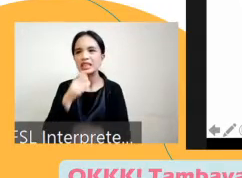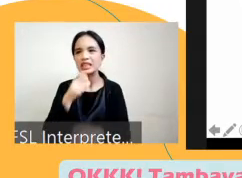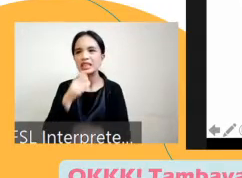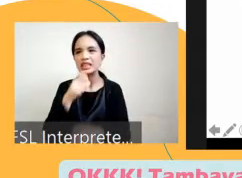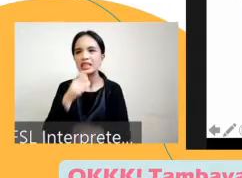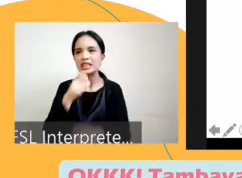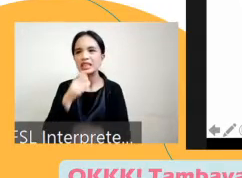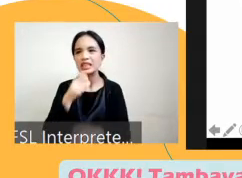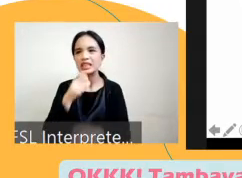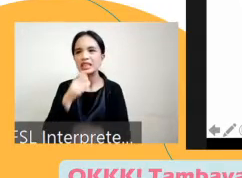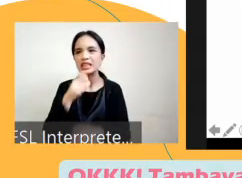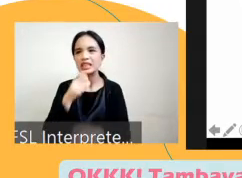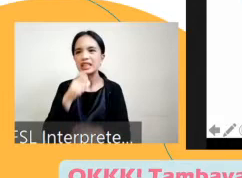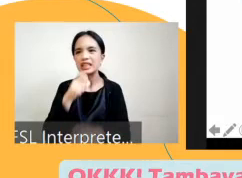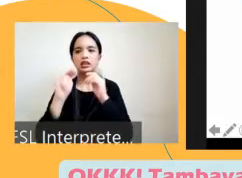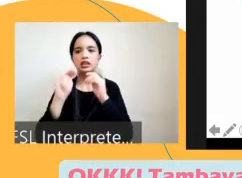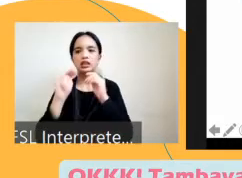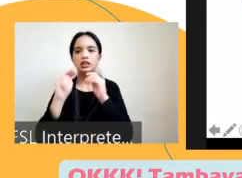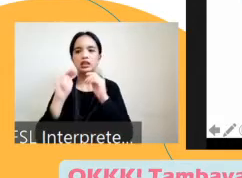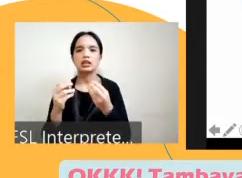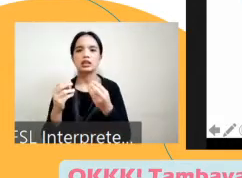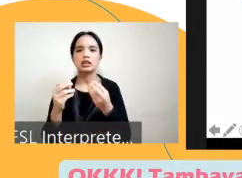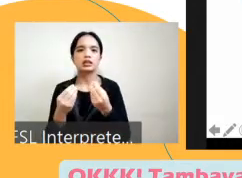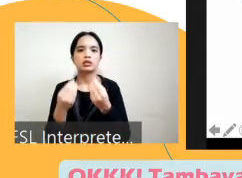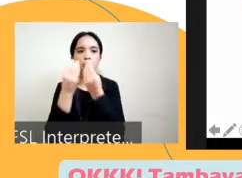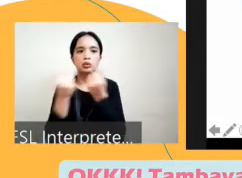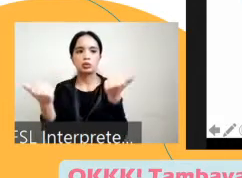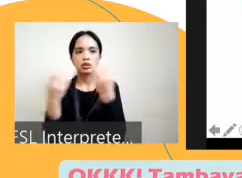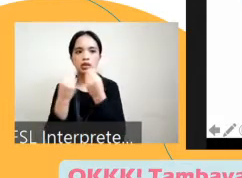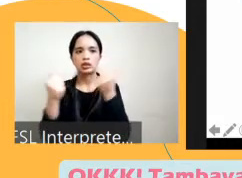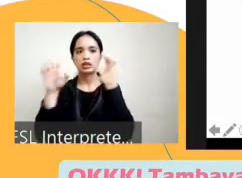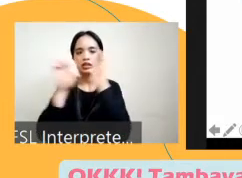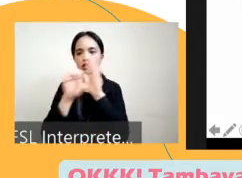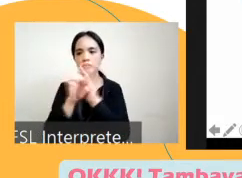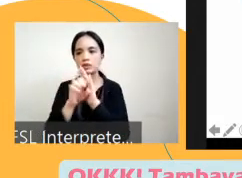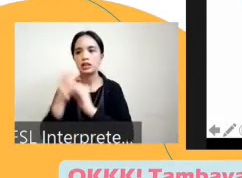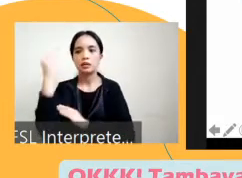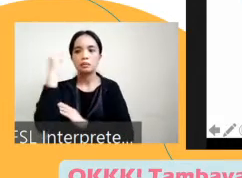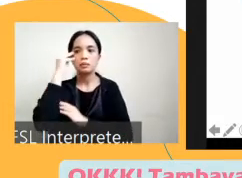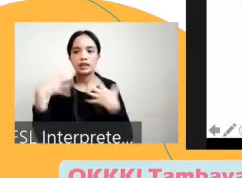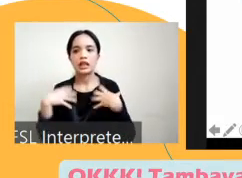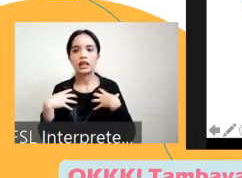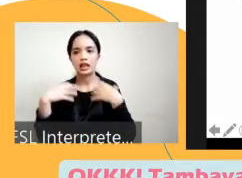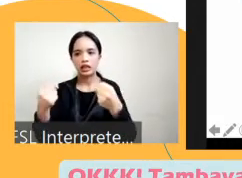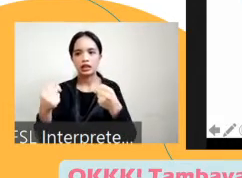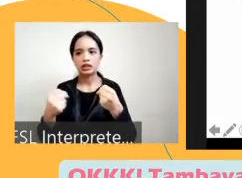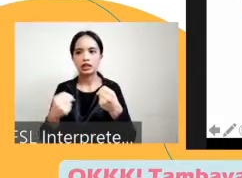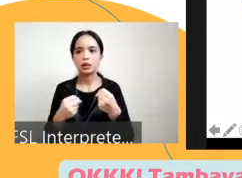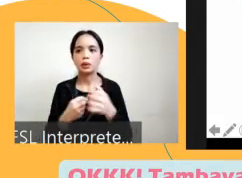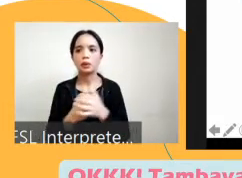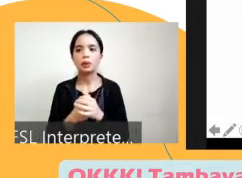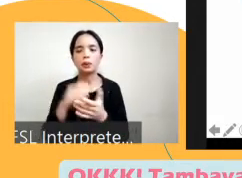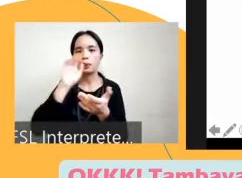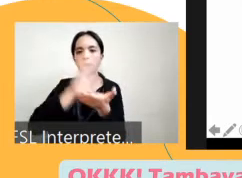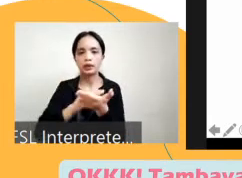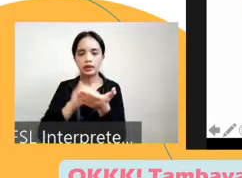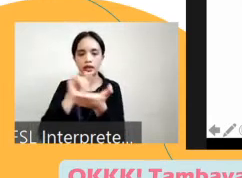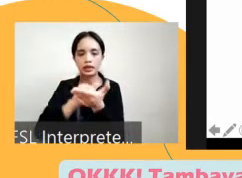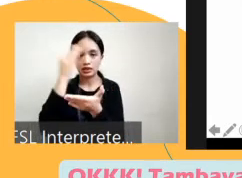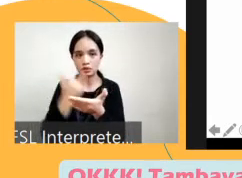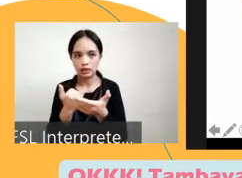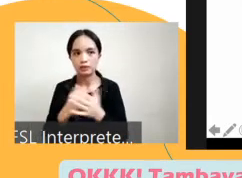na kailangan nating tugunin. Tugunan yung ating mental health. No? So,